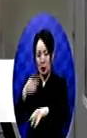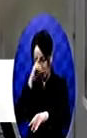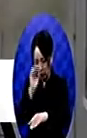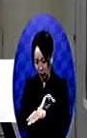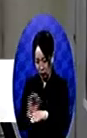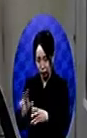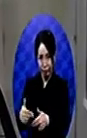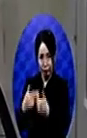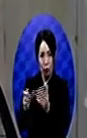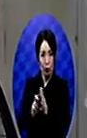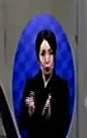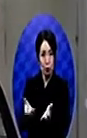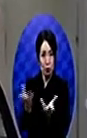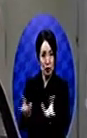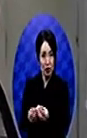байна.